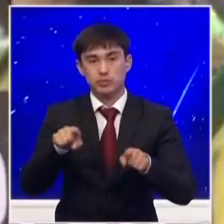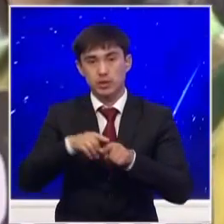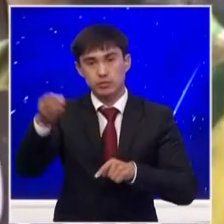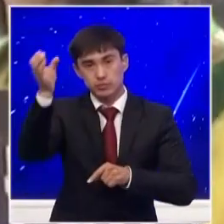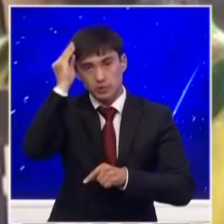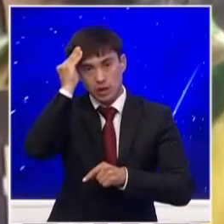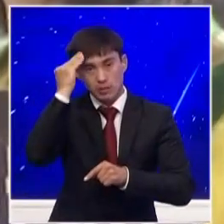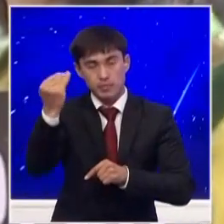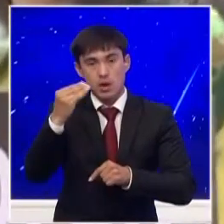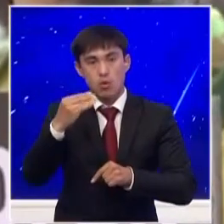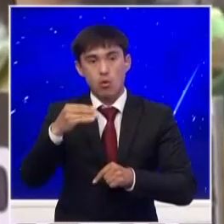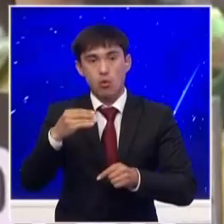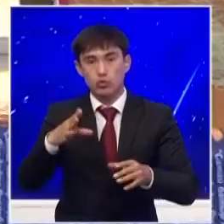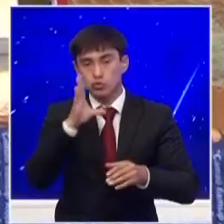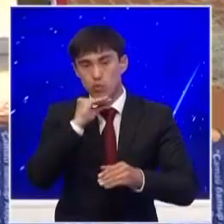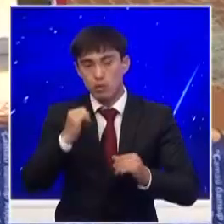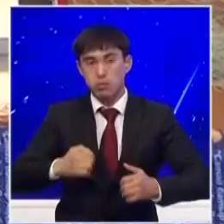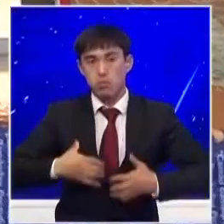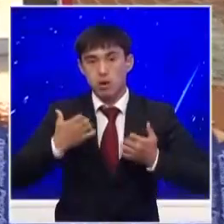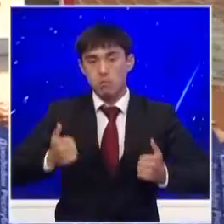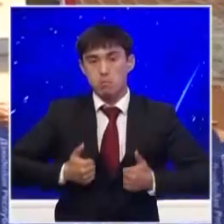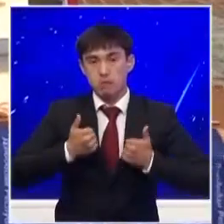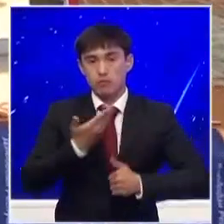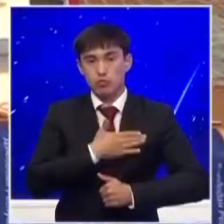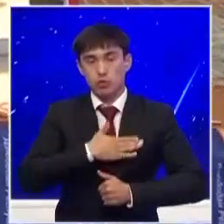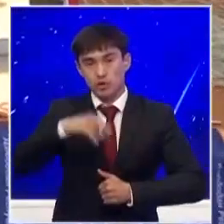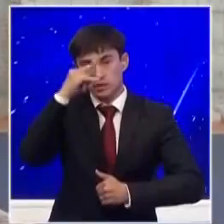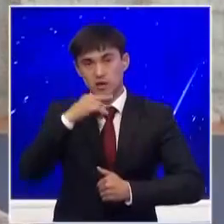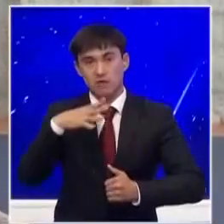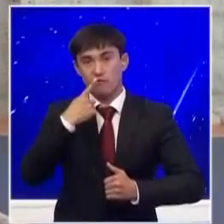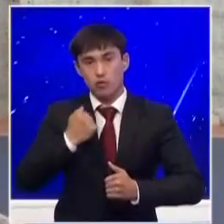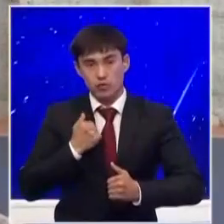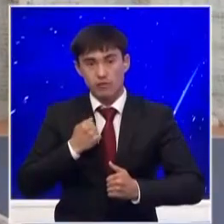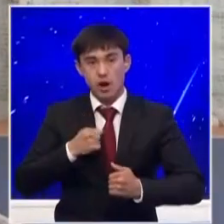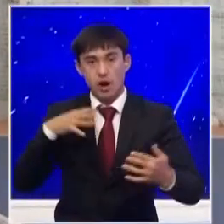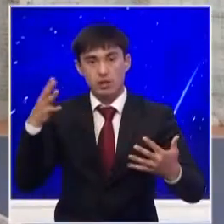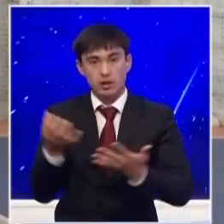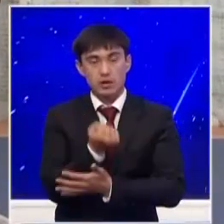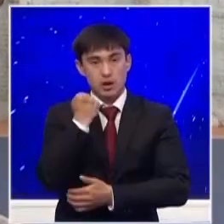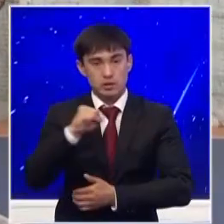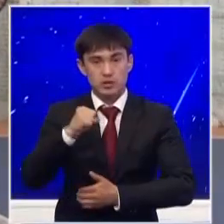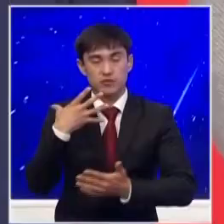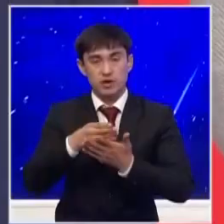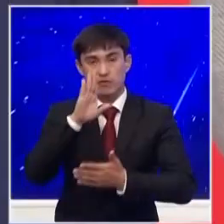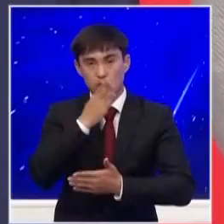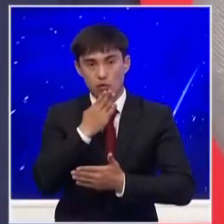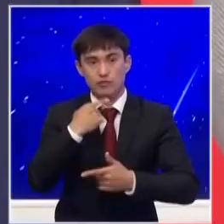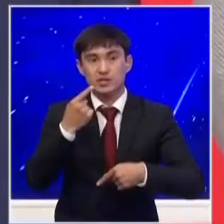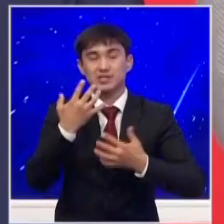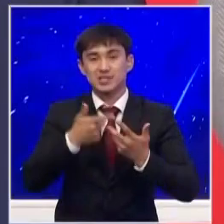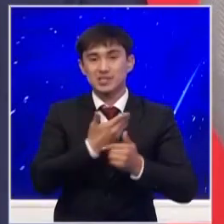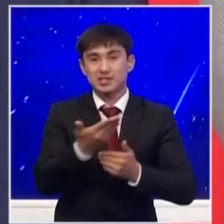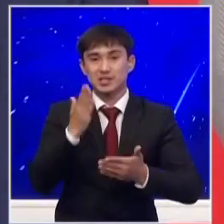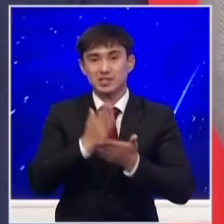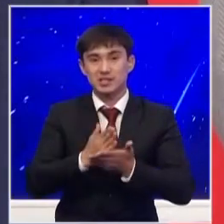даром полководца он сумел поднять боевой дух казахских воинов, что помогло им одолеть своих врагов. Среди потомков не умолкают